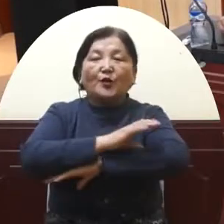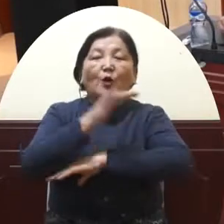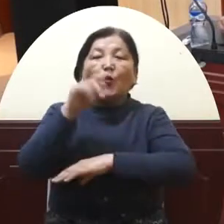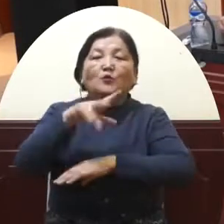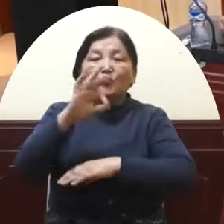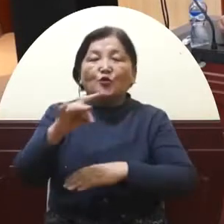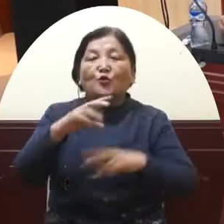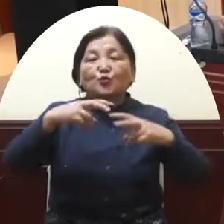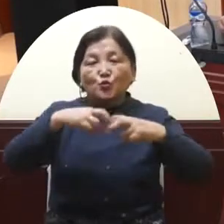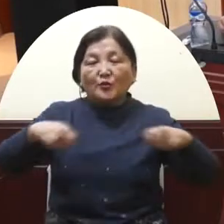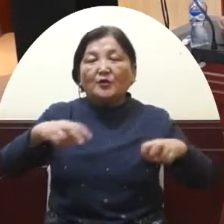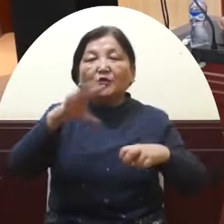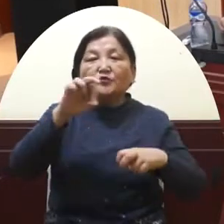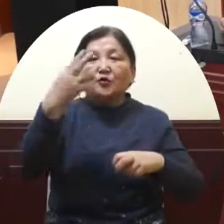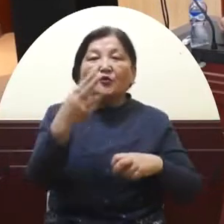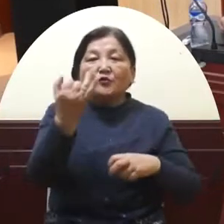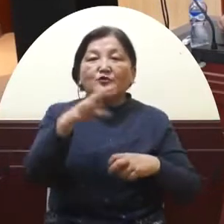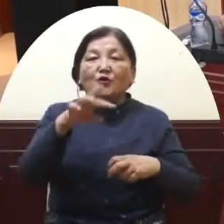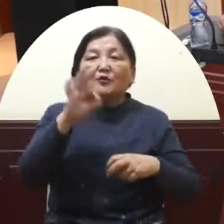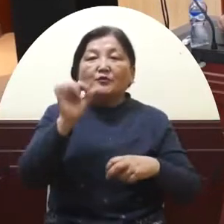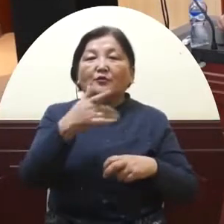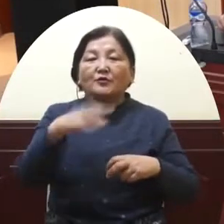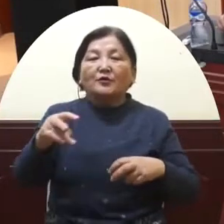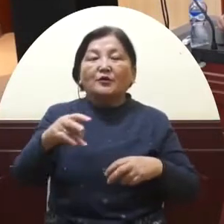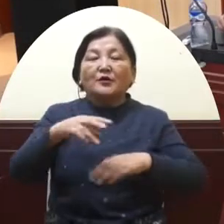судлал социологийн танхимд багш судлаач